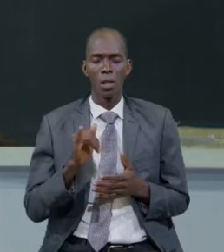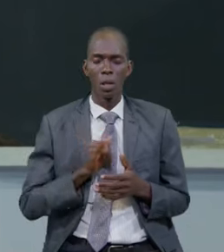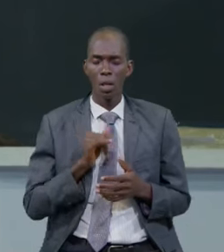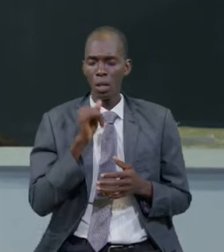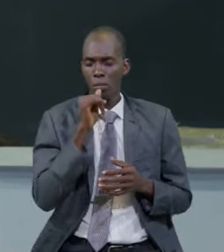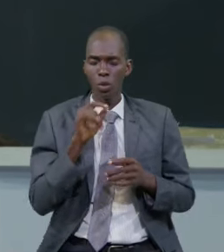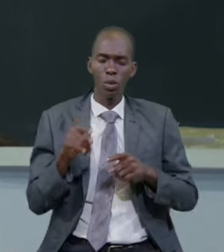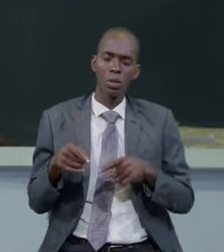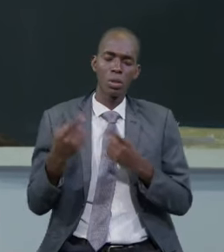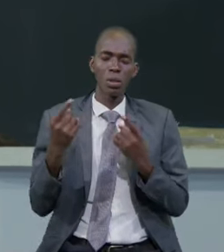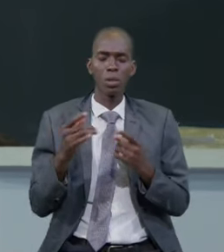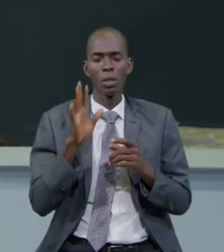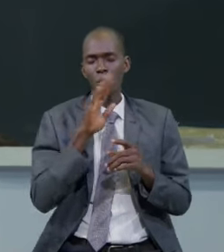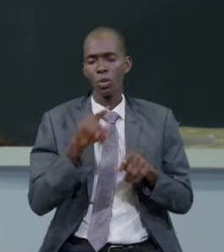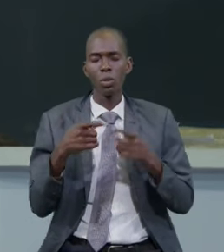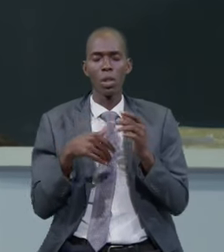la victoire.